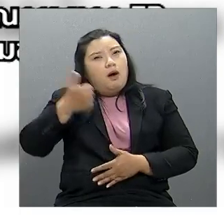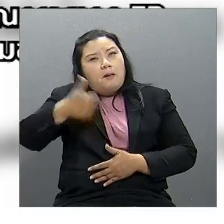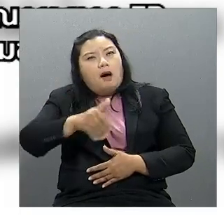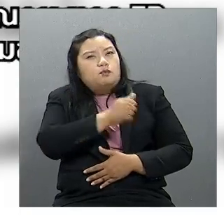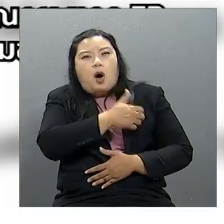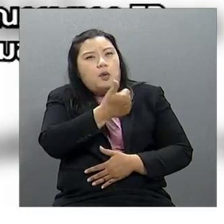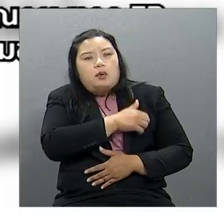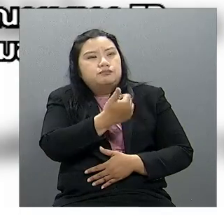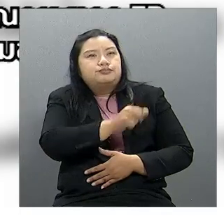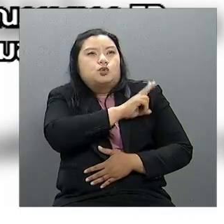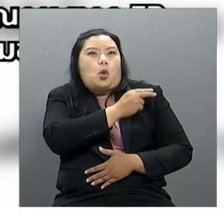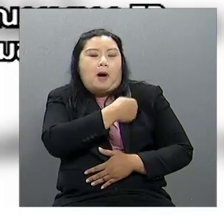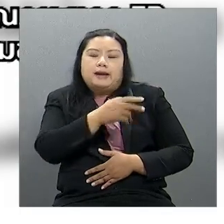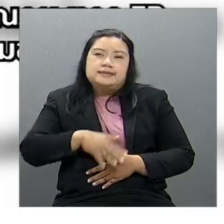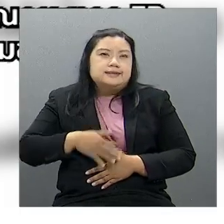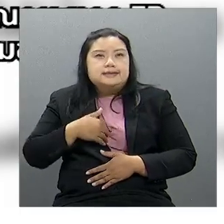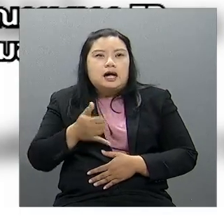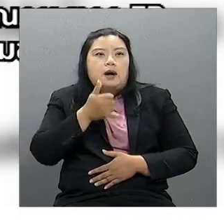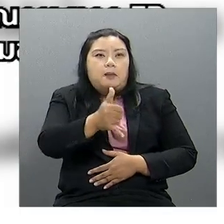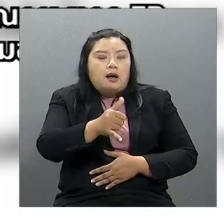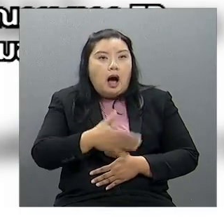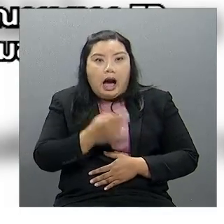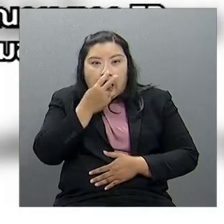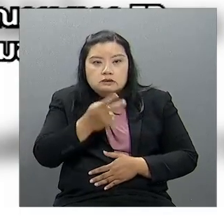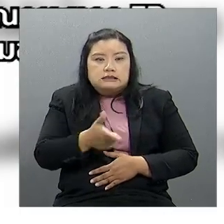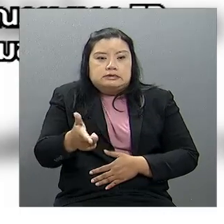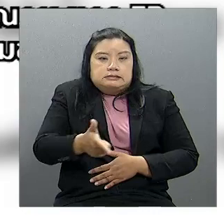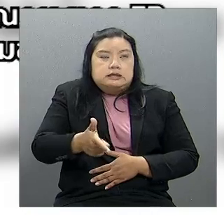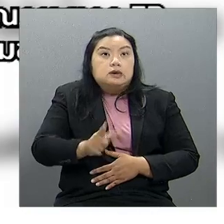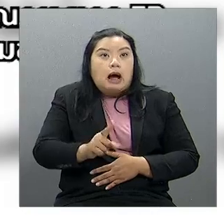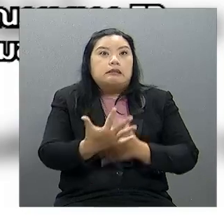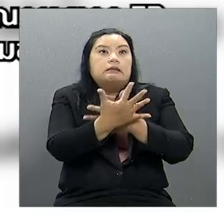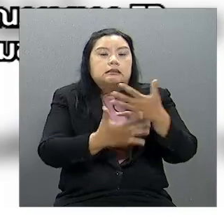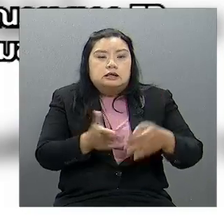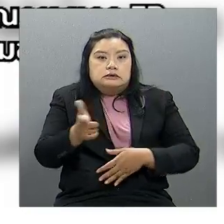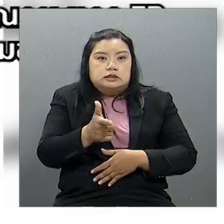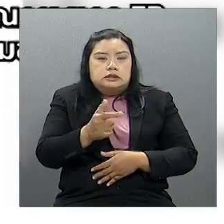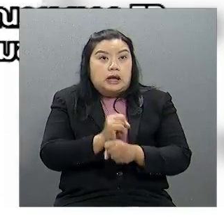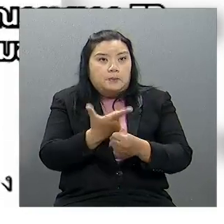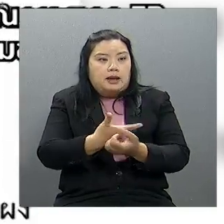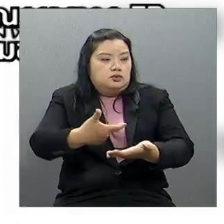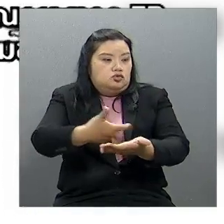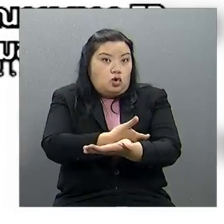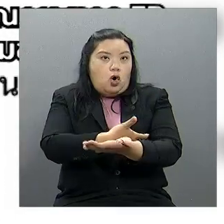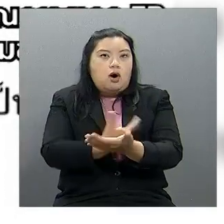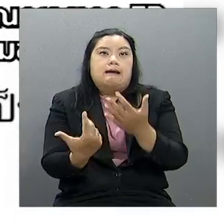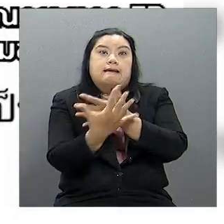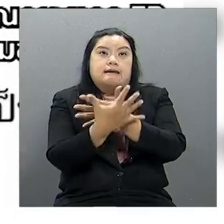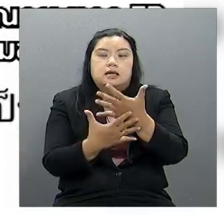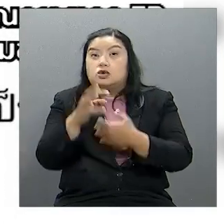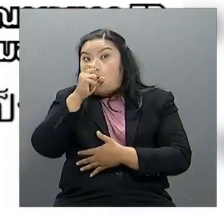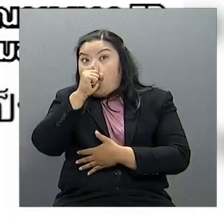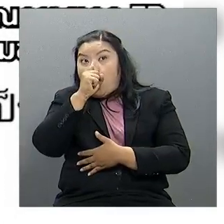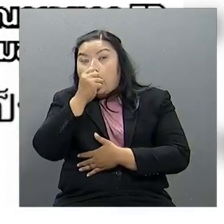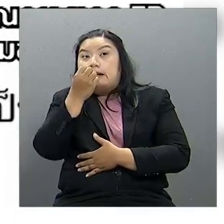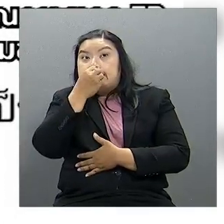ปัสสาวะออกมาเป็นสีเลือดเลยปัสสาวะเป็นเลือดคุณหมอเจาะเลือดแล้วไปตรวจเนี่ยก็พบว่ามันกลายเป็นอาหารเป็นพิษแล้วพ